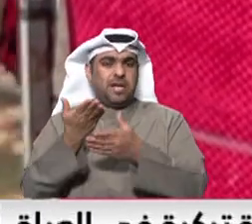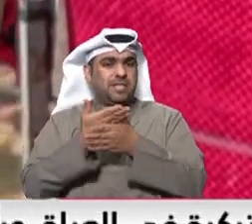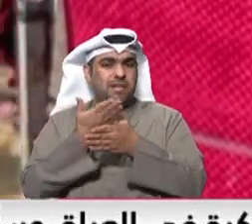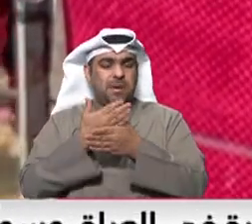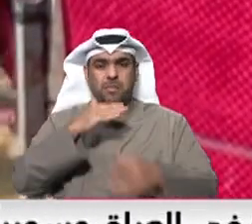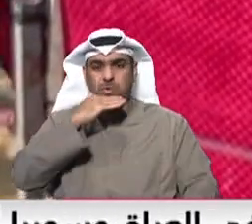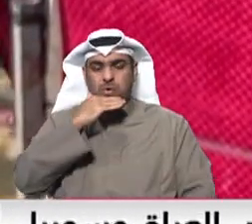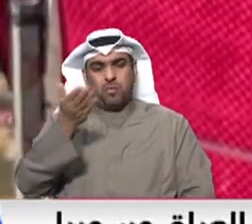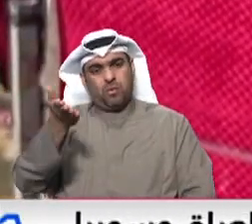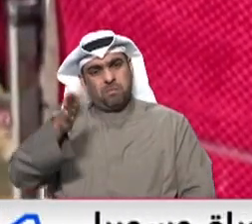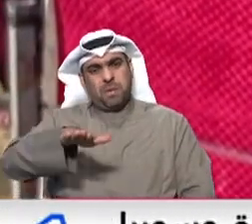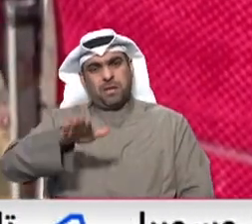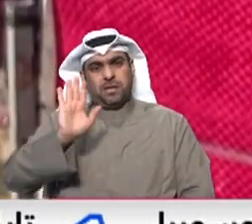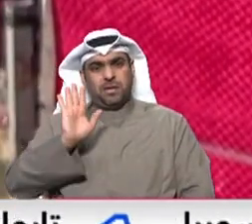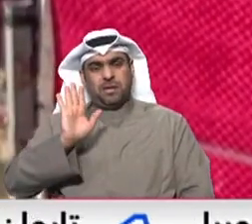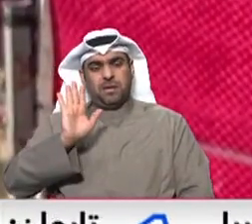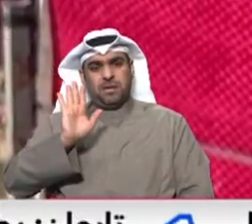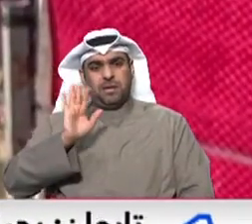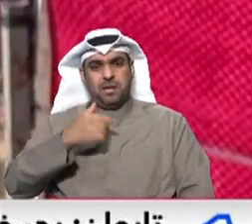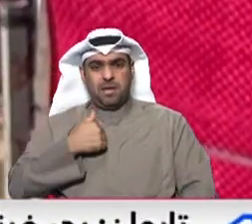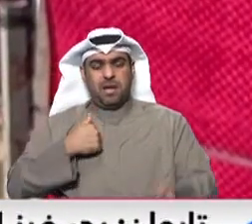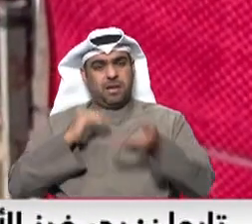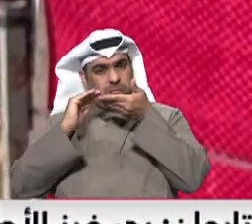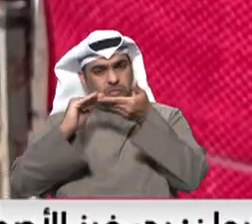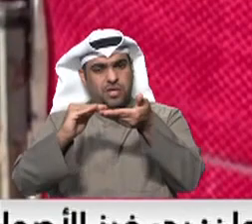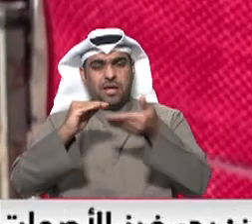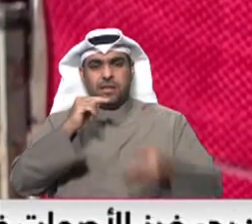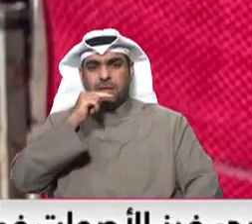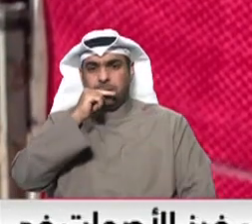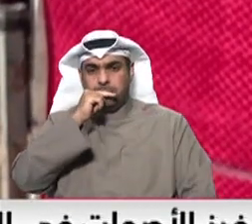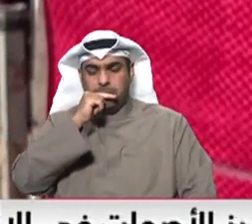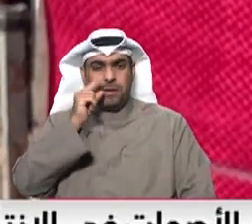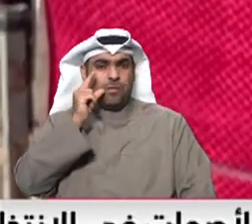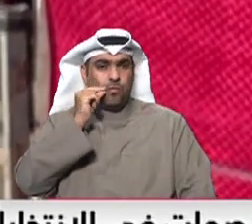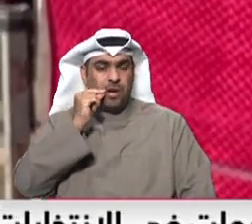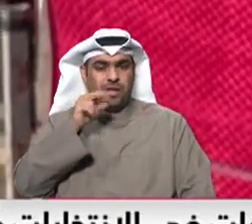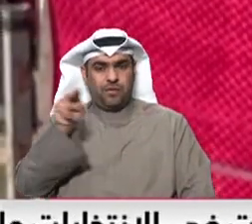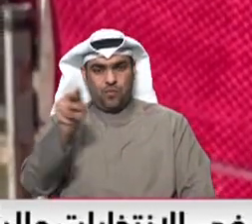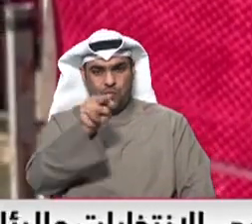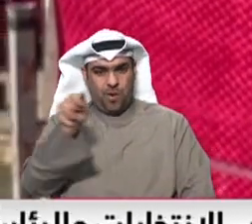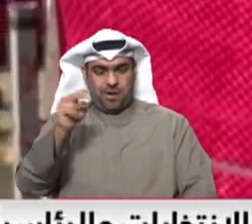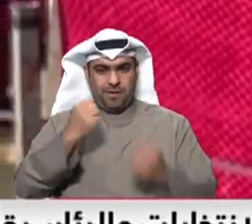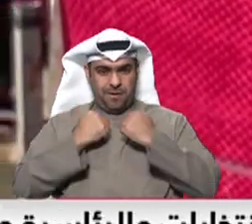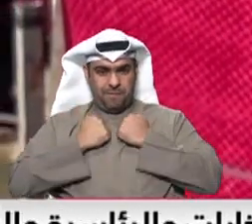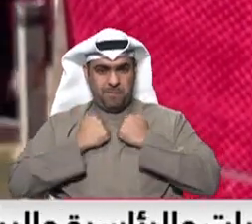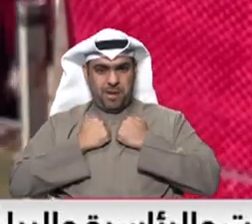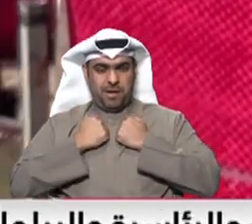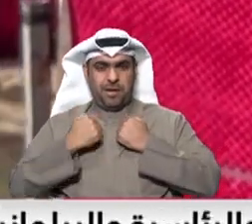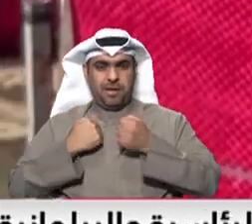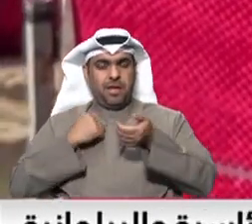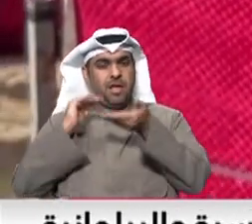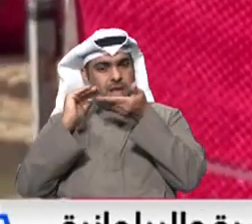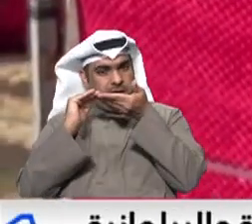وقدر الإمكان إني أغطي على خواتي الأخوة الأصغر مني، إنه